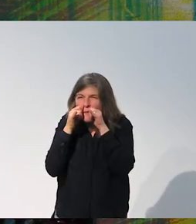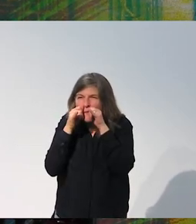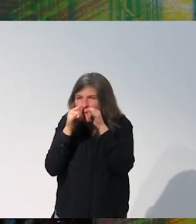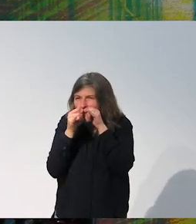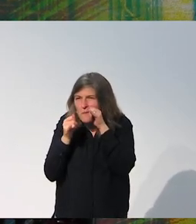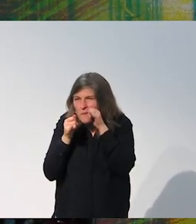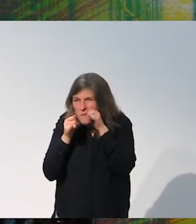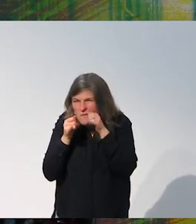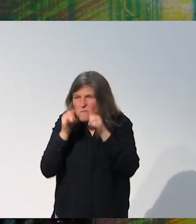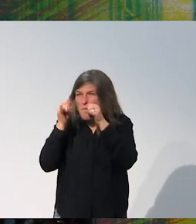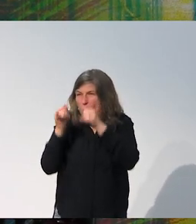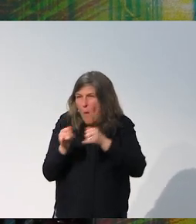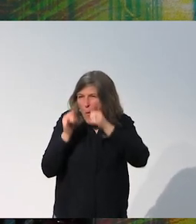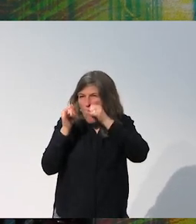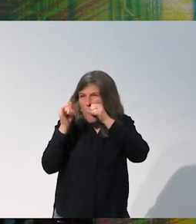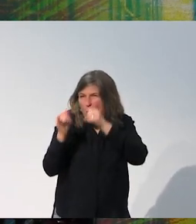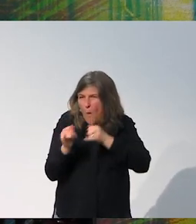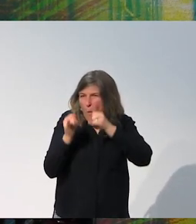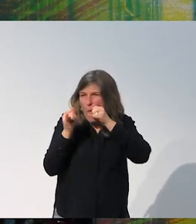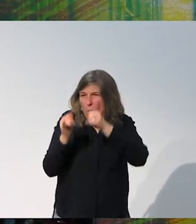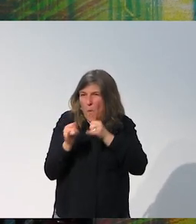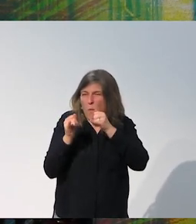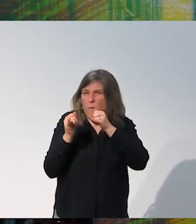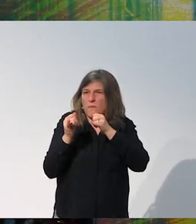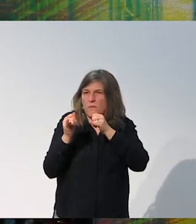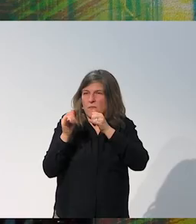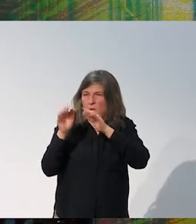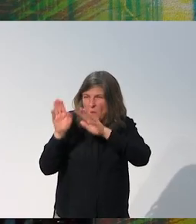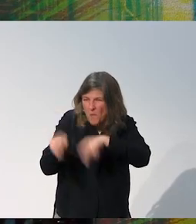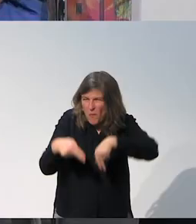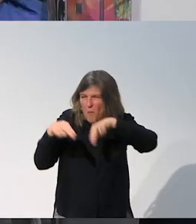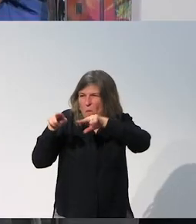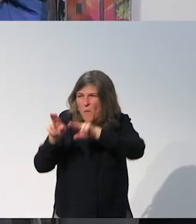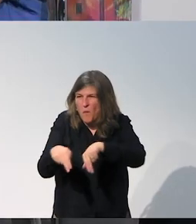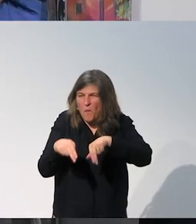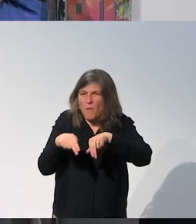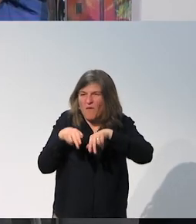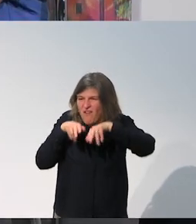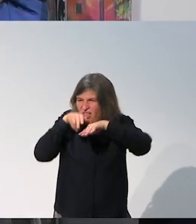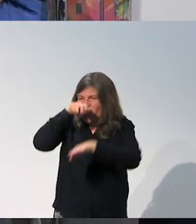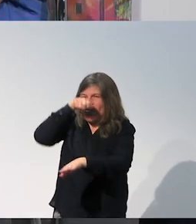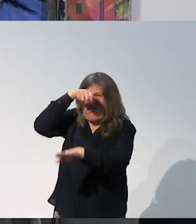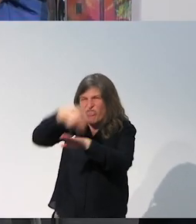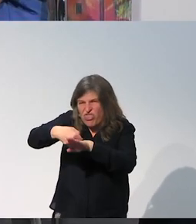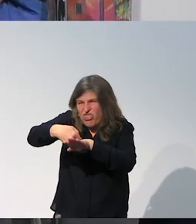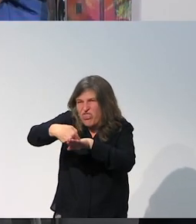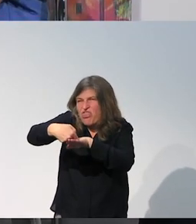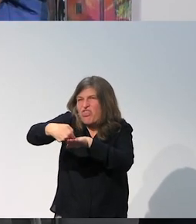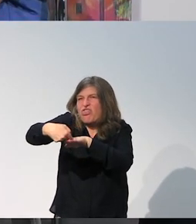il s'élance. Le voilà. Il se vautre sur l'eau, la boue est contre son